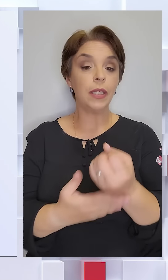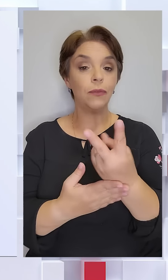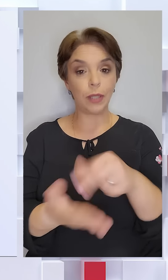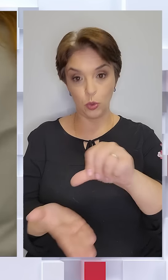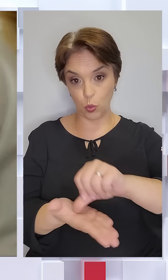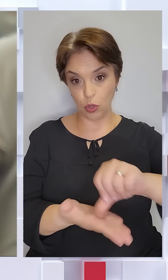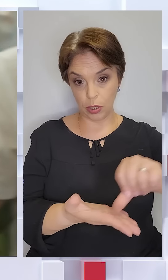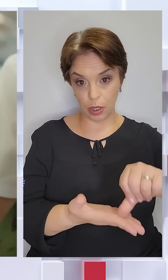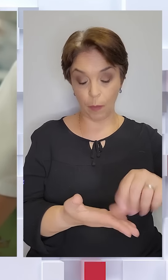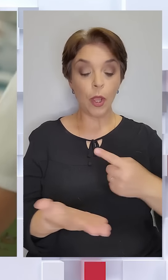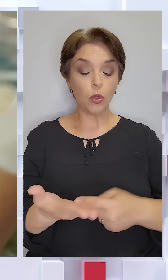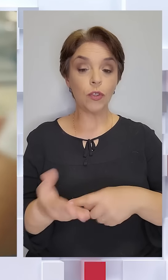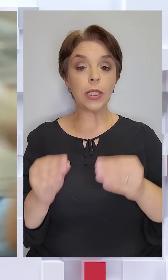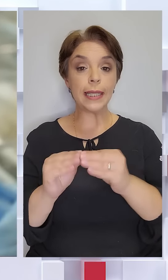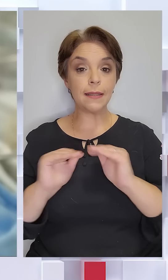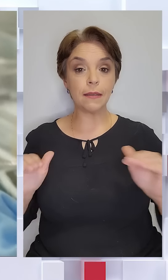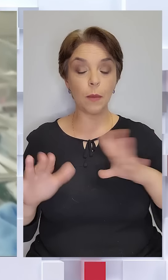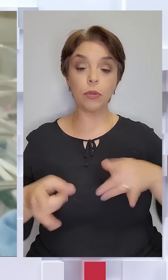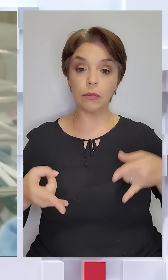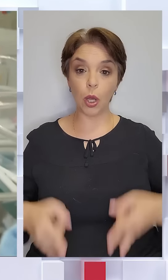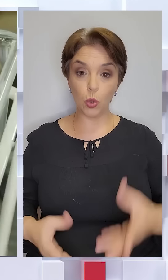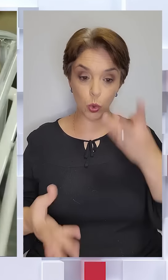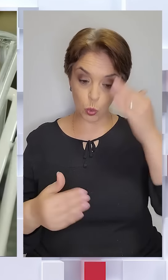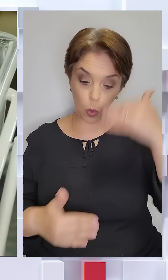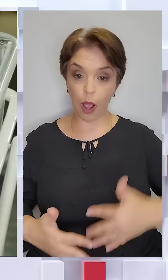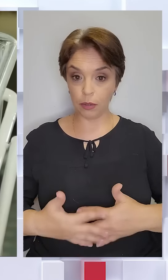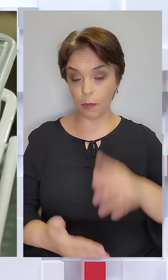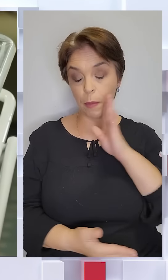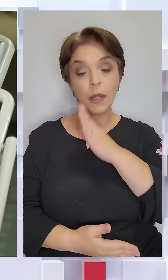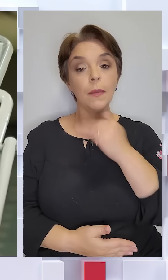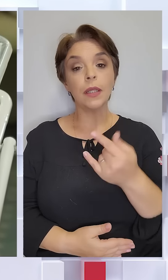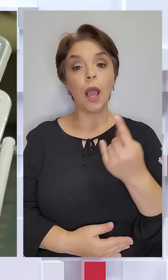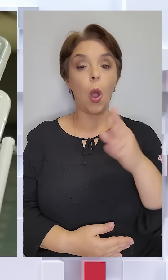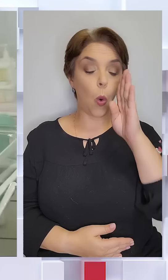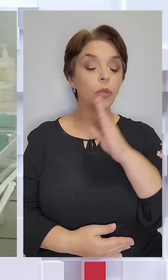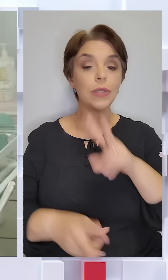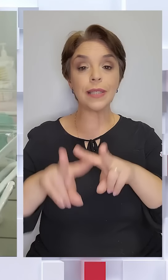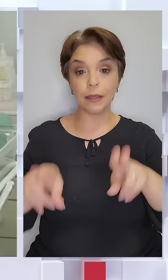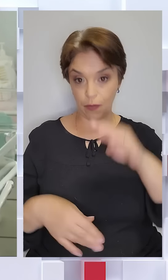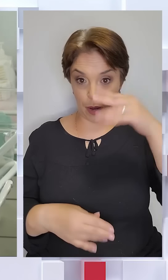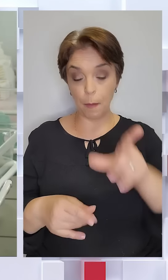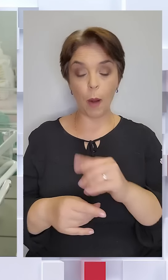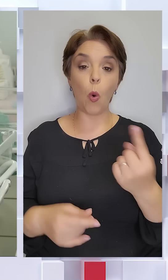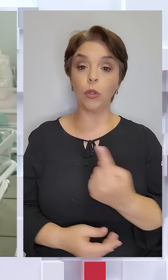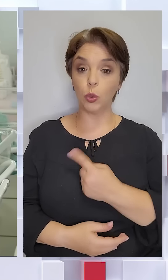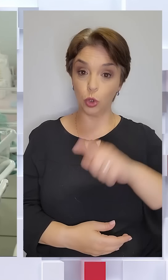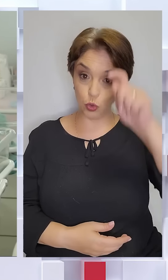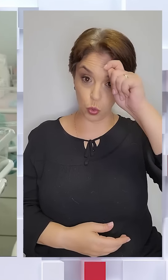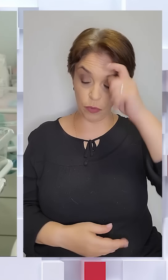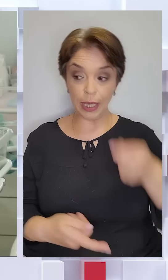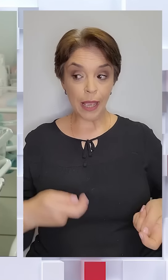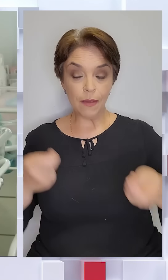12 учасникам. Доведено, що 10 дітей були народжені сурогатними матерями для одностатевих пар або одиноких чоловіків